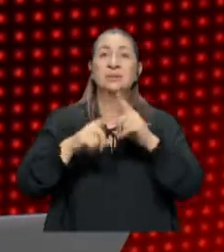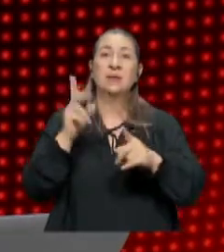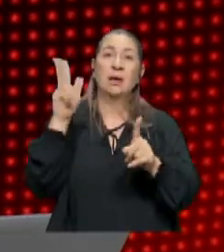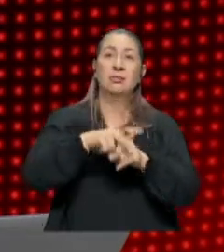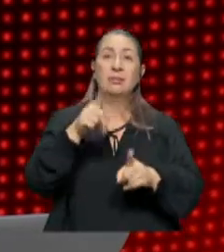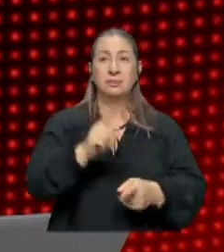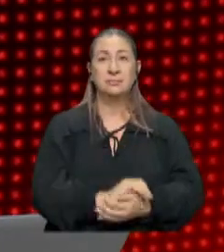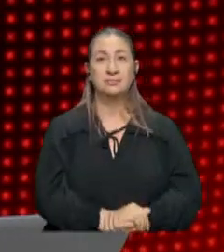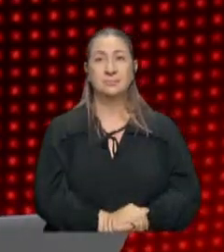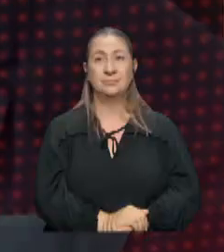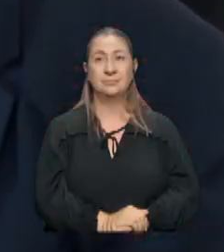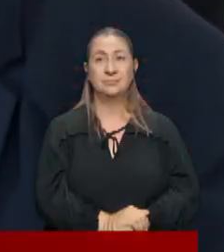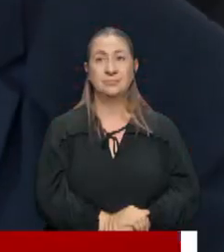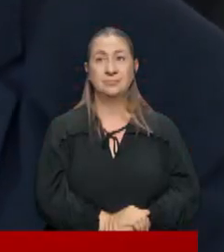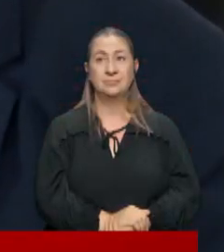katıldı.